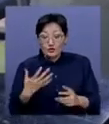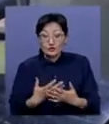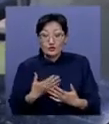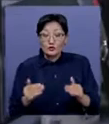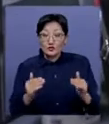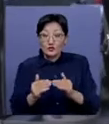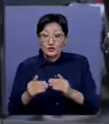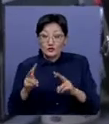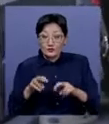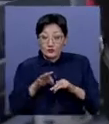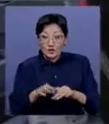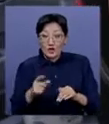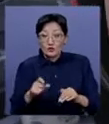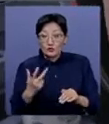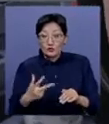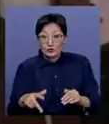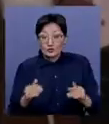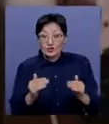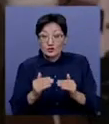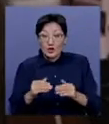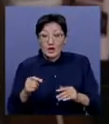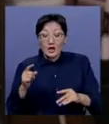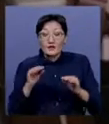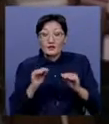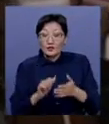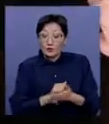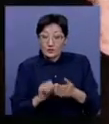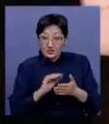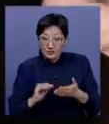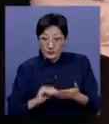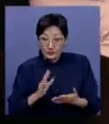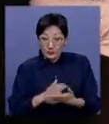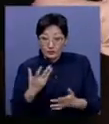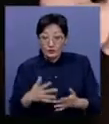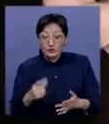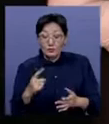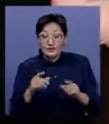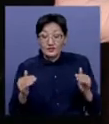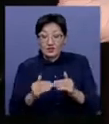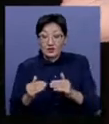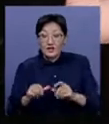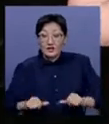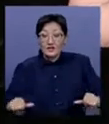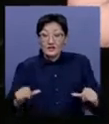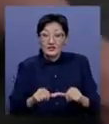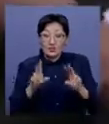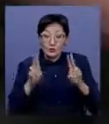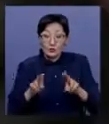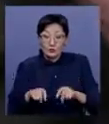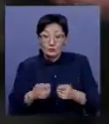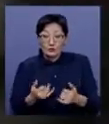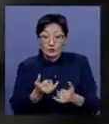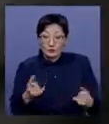жуық нысан тексеріліп, 130 нысан әкімшілік жауапкершілікке тартылған. Ал 51 мекеменің карантин ережелерін бұзғаны үшін